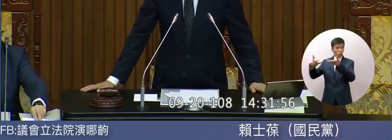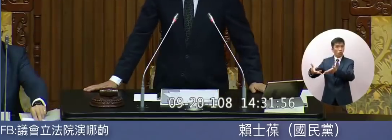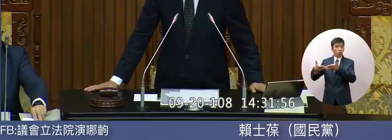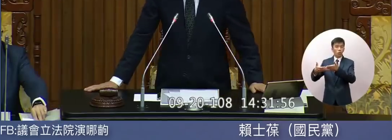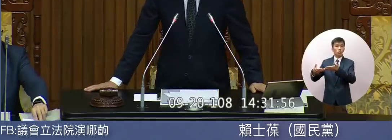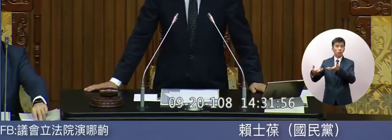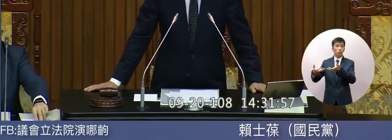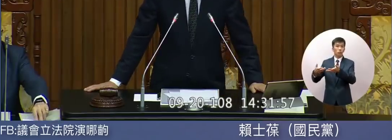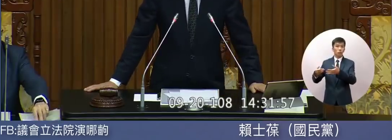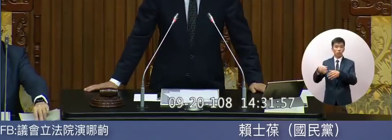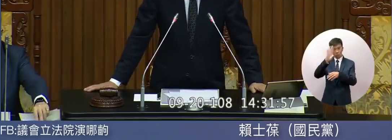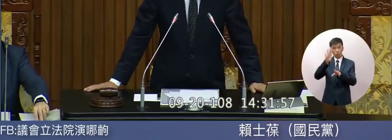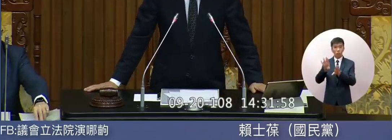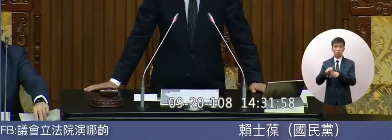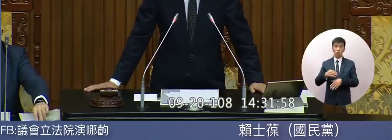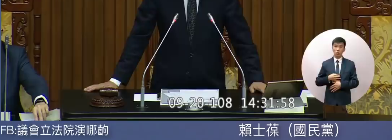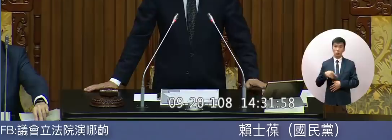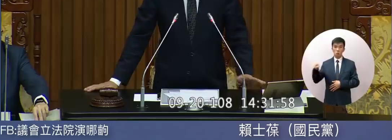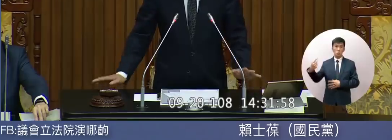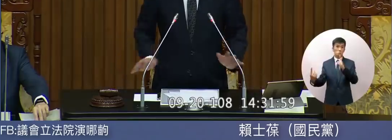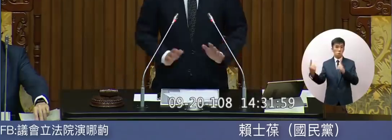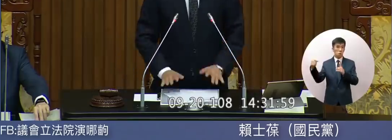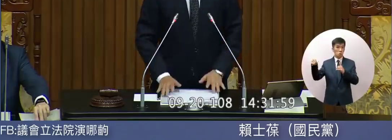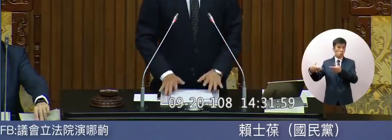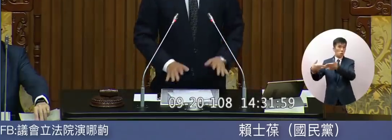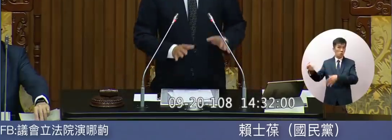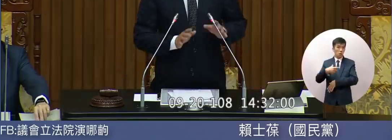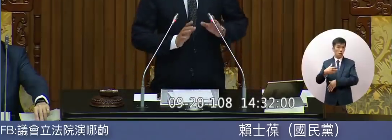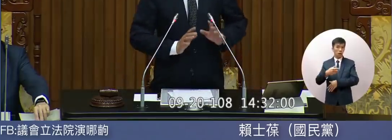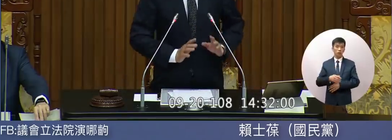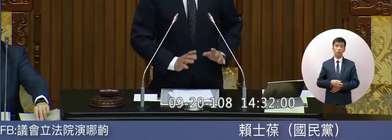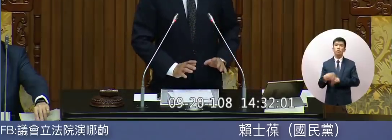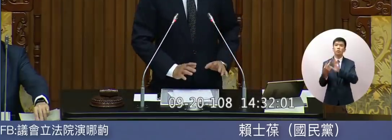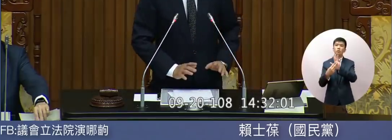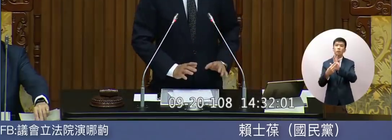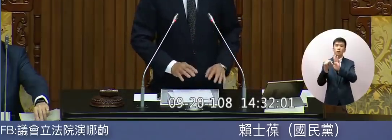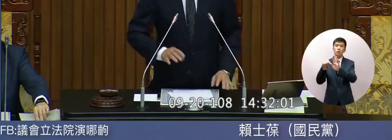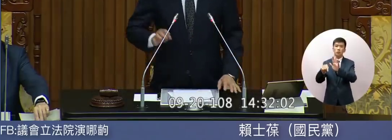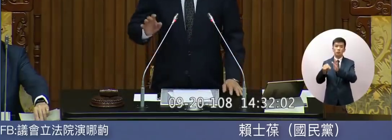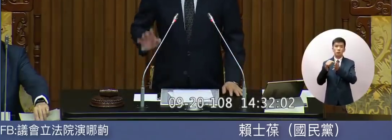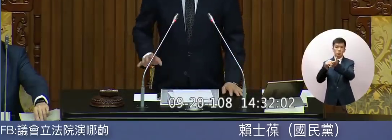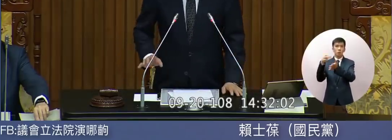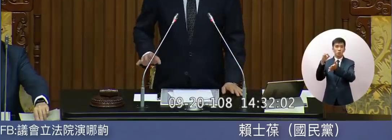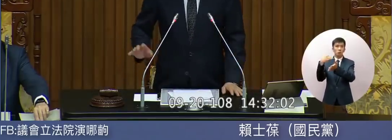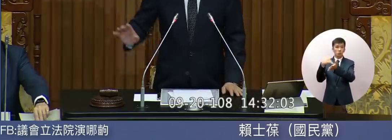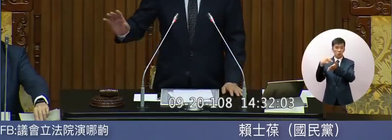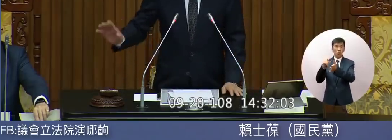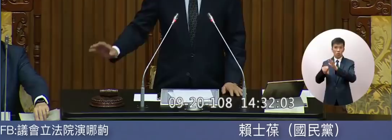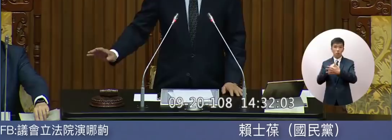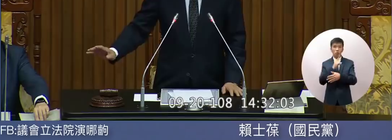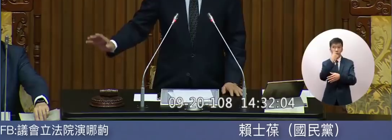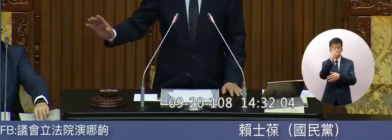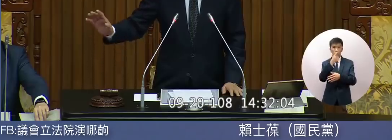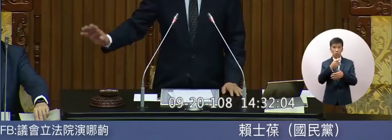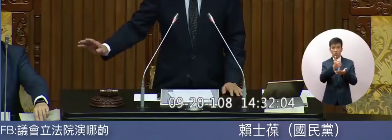哈。 重要事情比来立法院这里更重要。 把他，因为我们预算执行，我们只是邀请